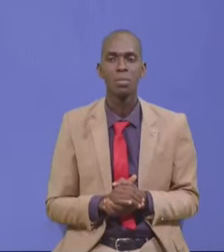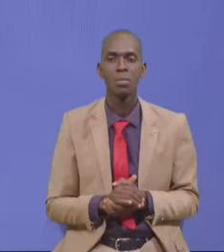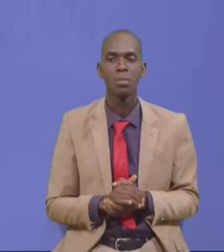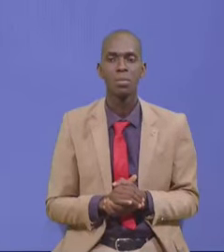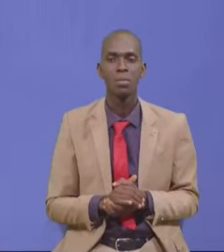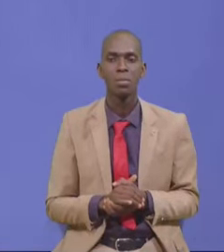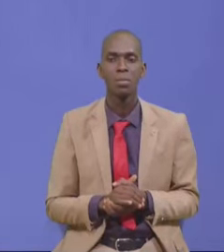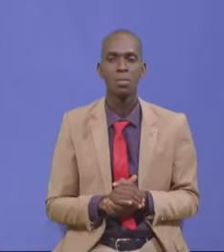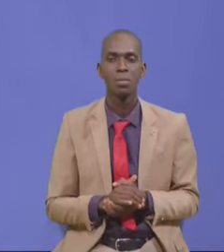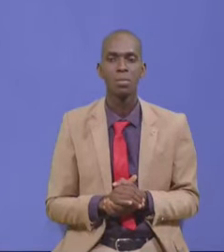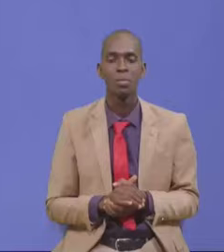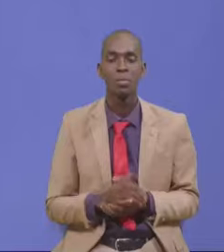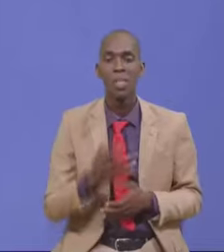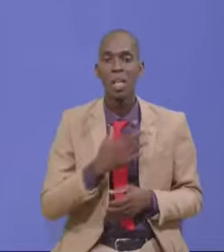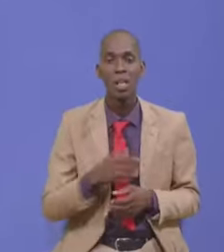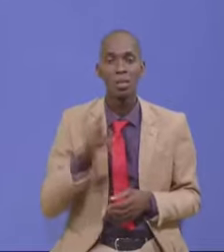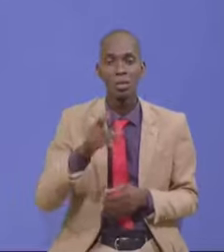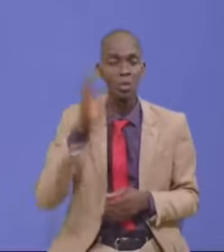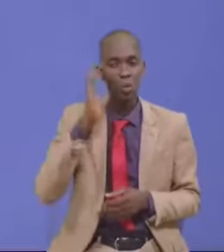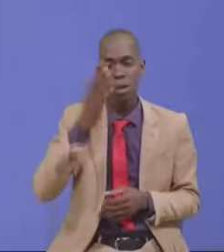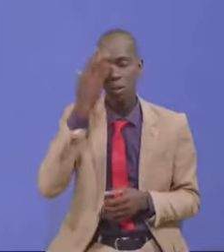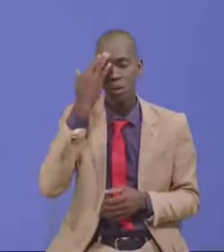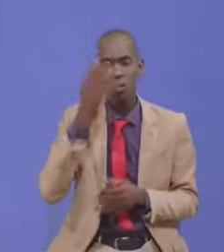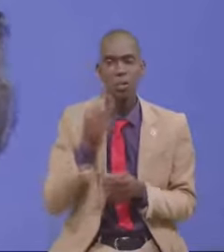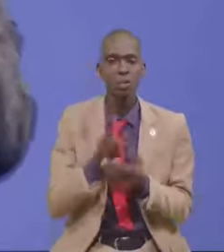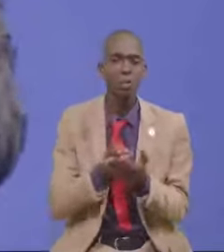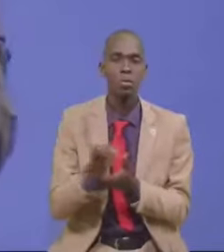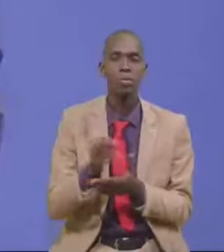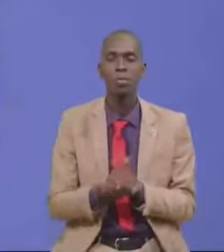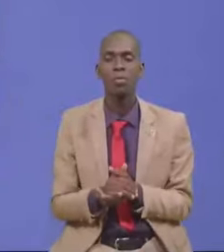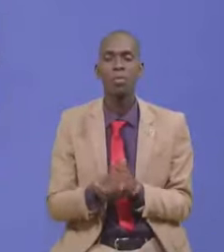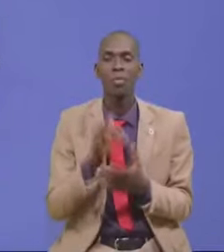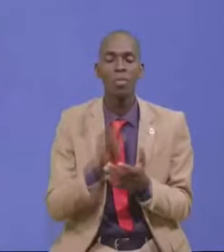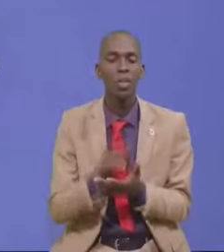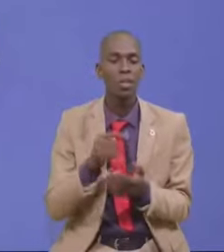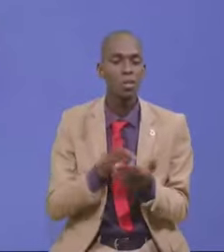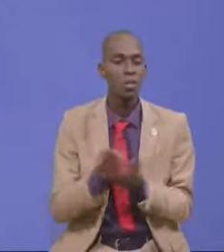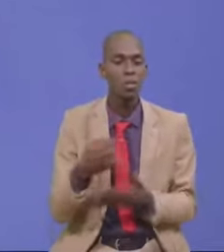Vous connaîtrez la vérité. C'est la vérité que nous écoutons.